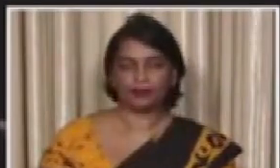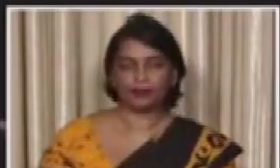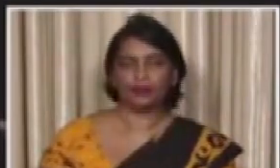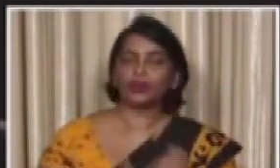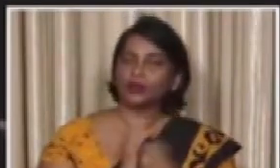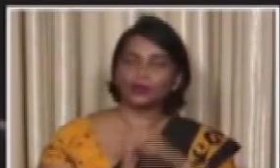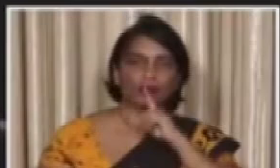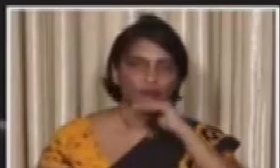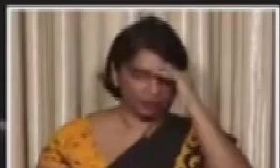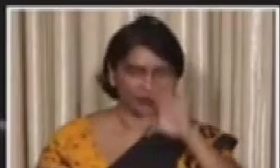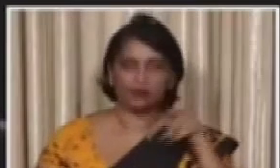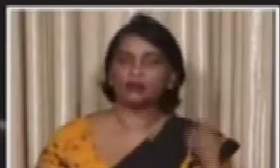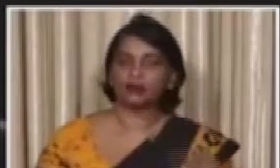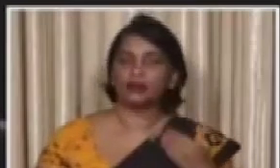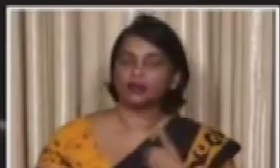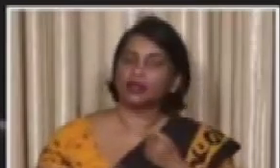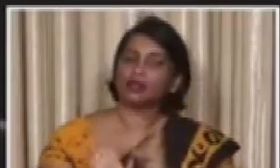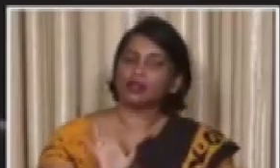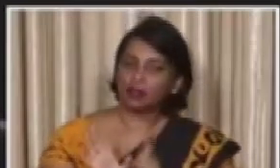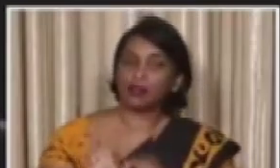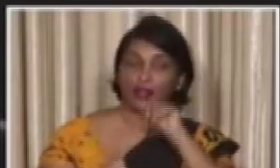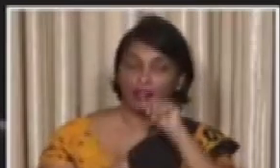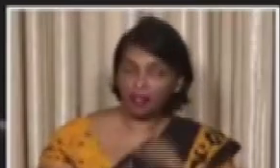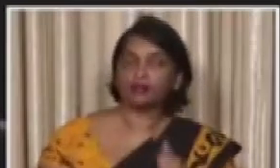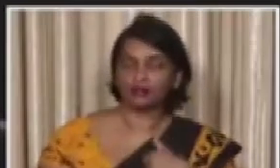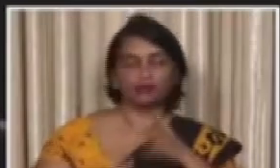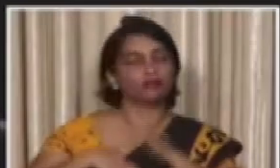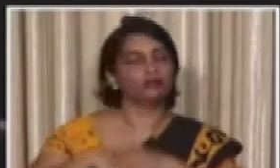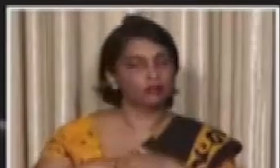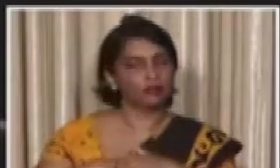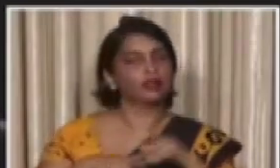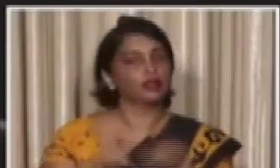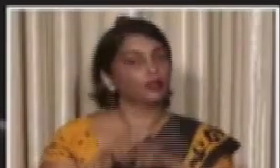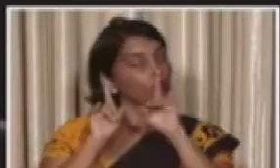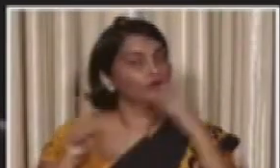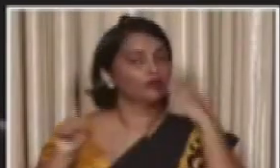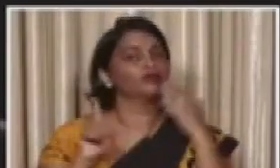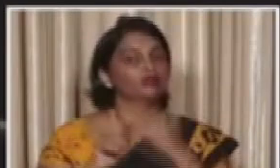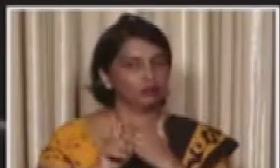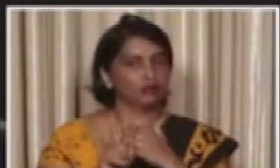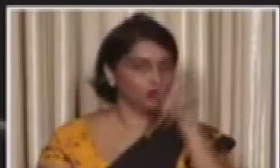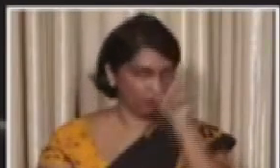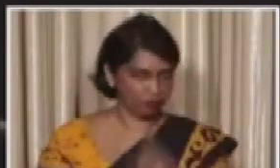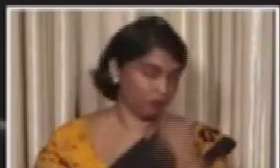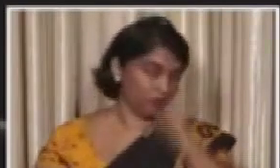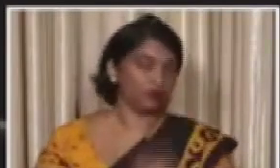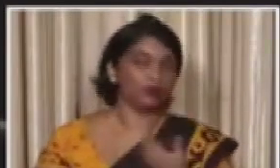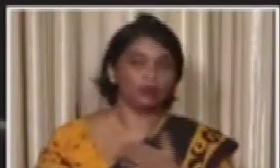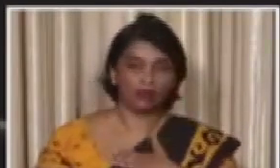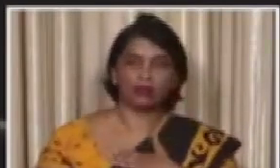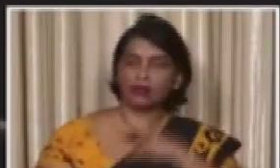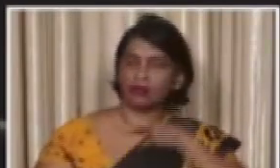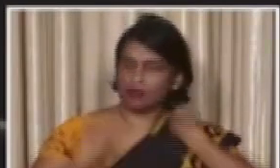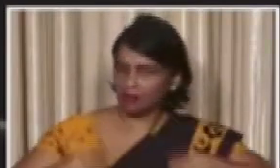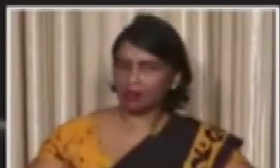ගරු කතානායකතුමනි, මම හැමදාම සත්‍යයට මුහුණ දුන් සහ ඒ වෙනුවෙන් පෙනී සිටි කෙනෙක්. මගේ ඇඟේ